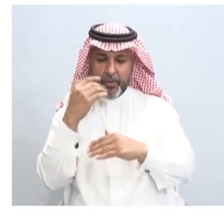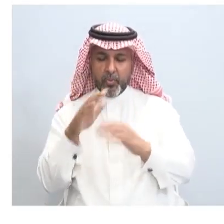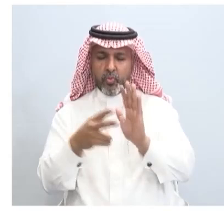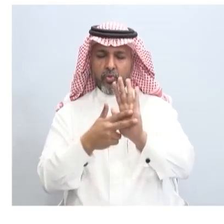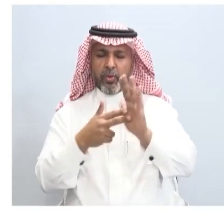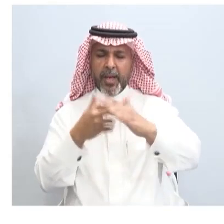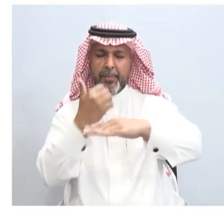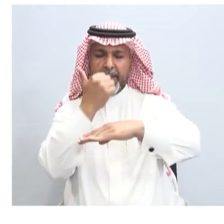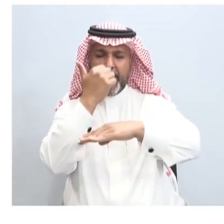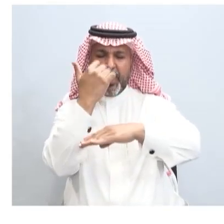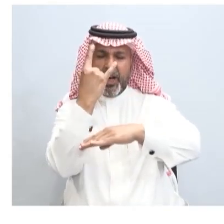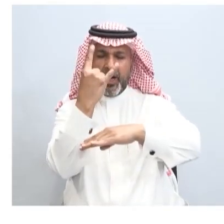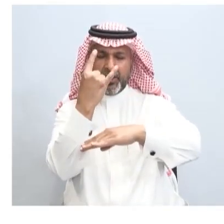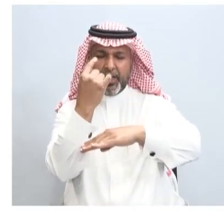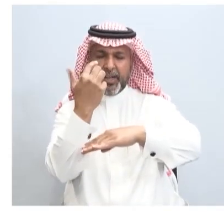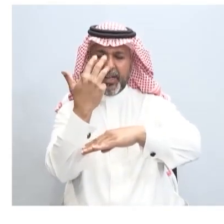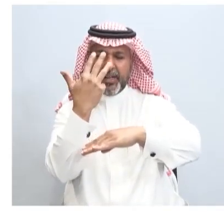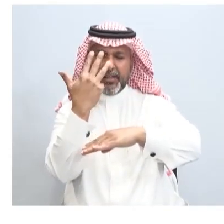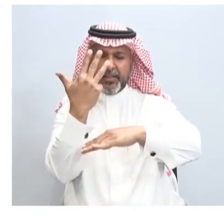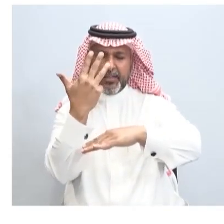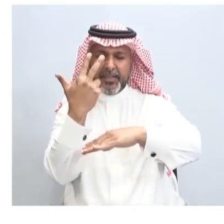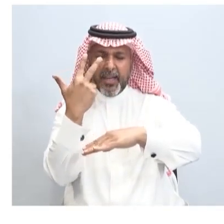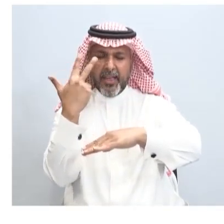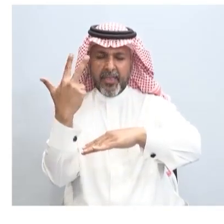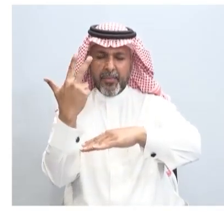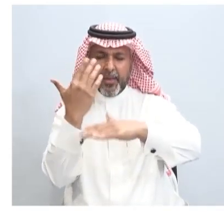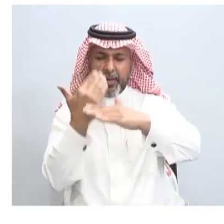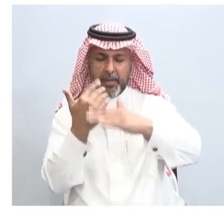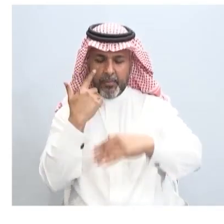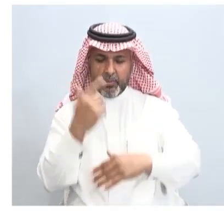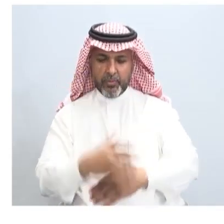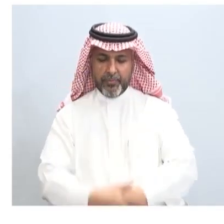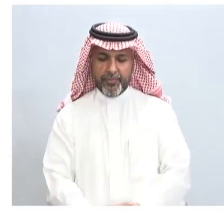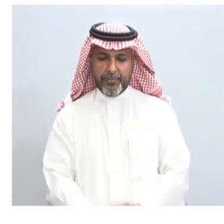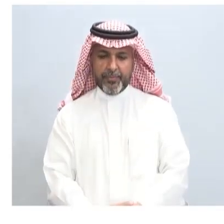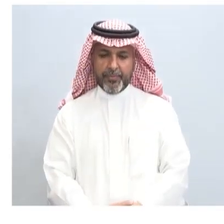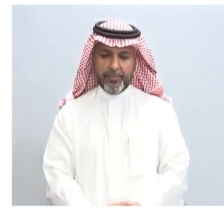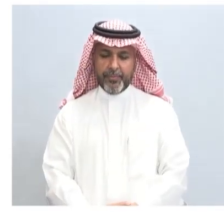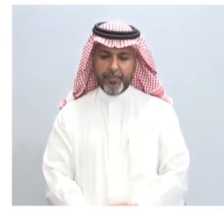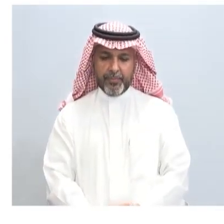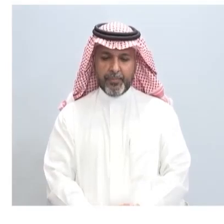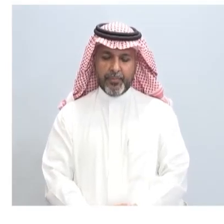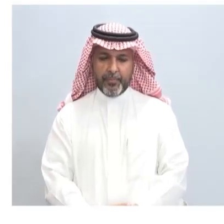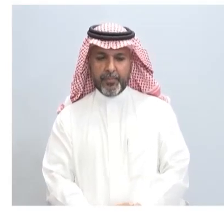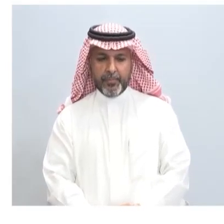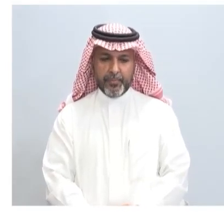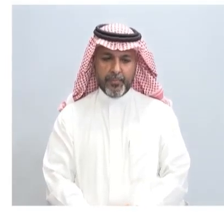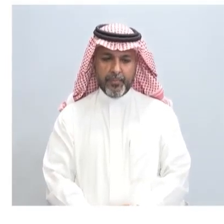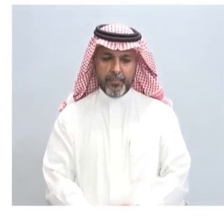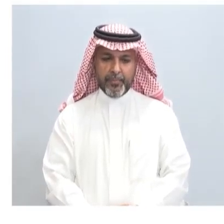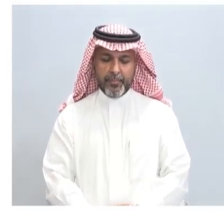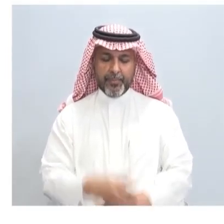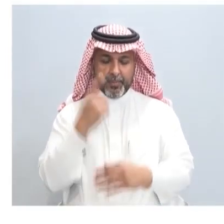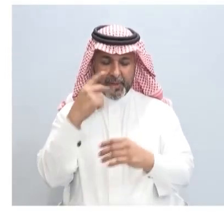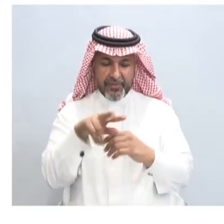نحسب الش 10 سي س طبعا كيف نحسب احنا التباديل والتوافيق في الاله الحاسبه بقول نكتب 10 بعدين